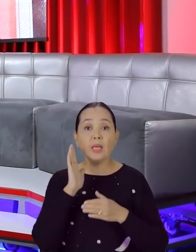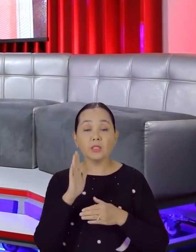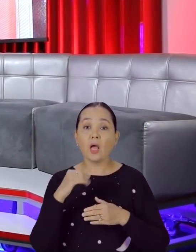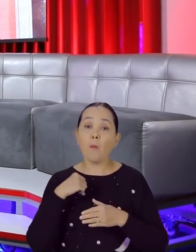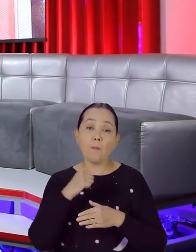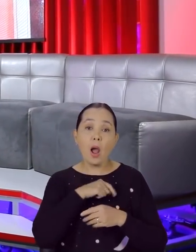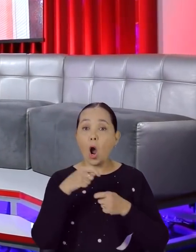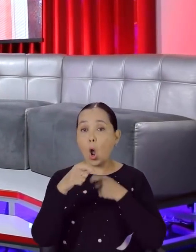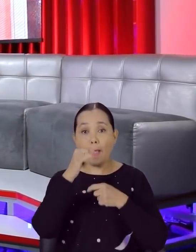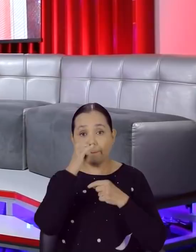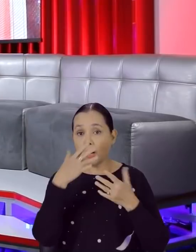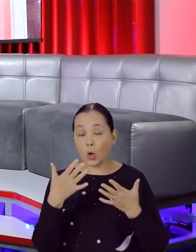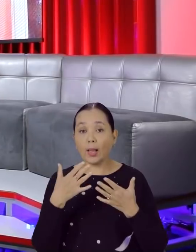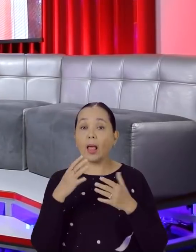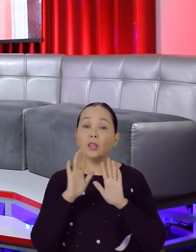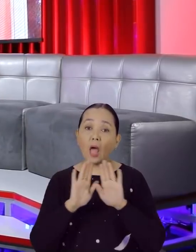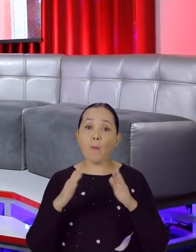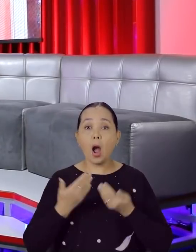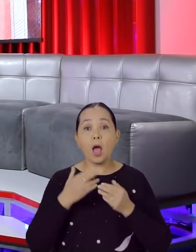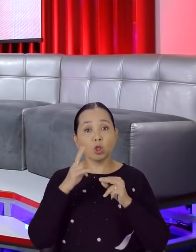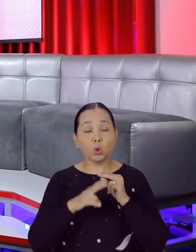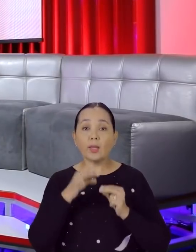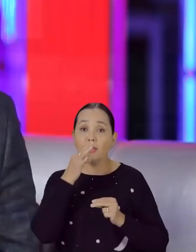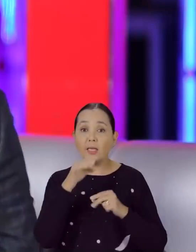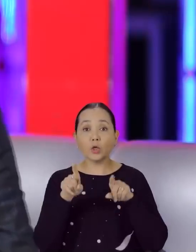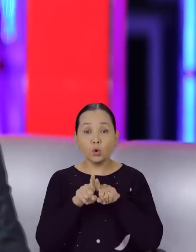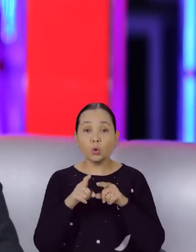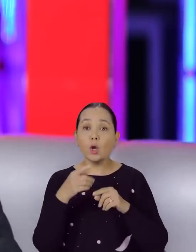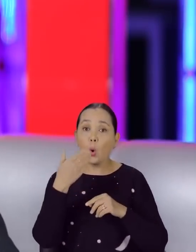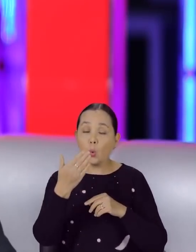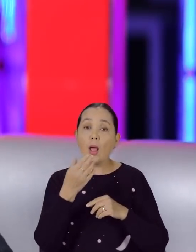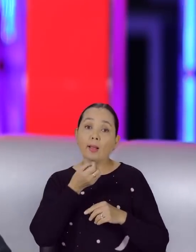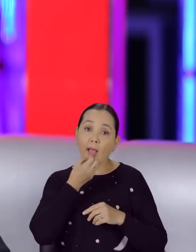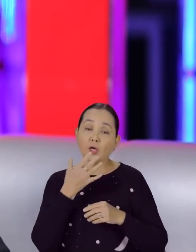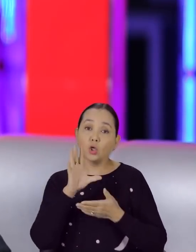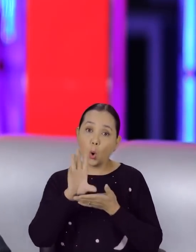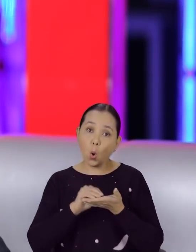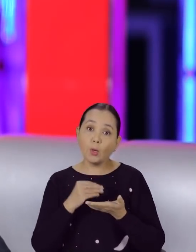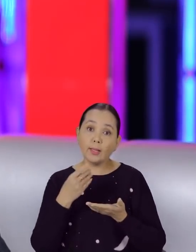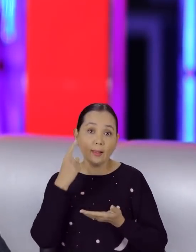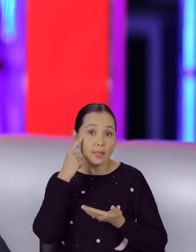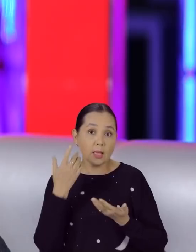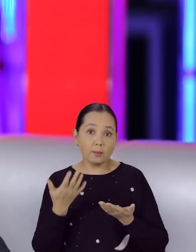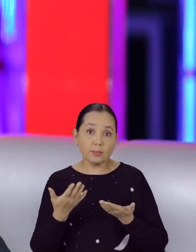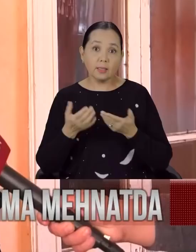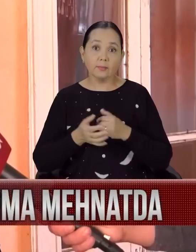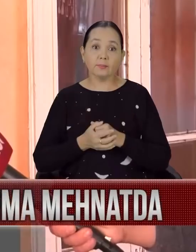bo'lmasa o'zimni eplay olmayman. Tamom hayot tugadi deyotganlar uchun ular yaxshi o'rnak nazarimizda.